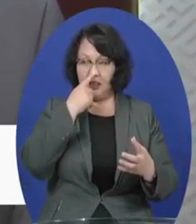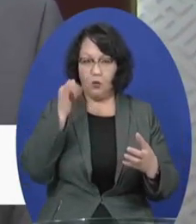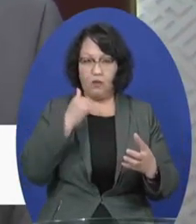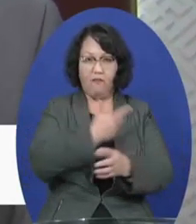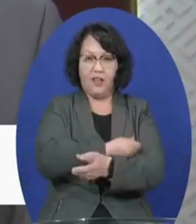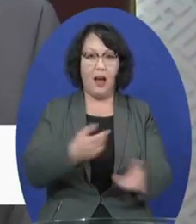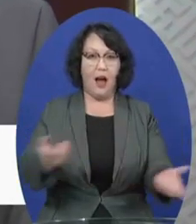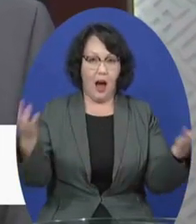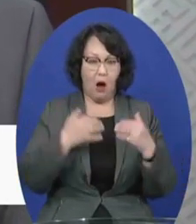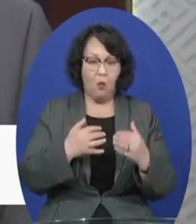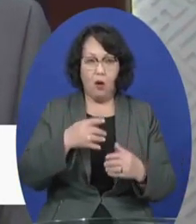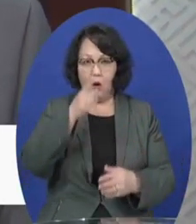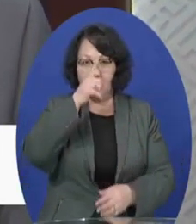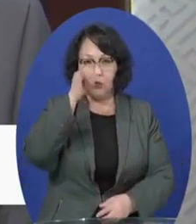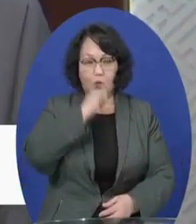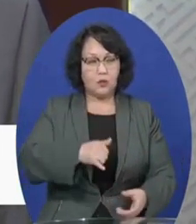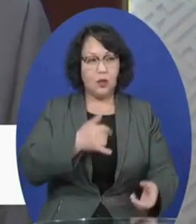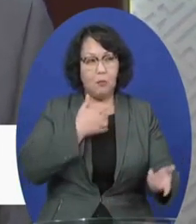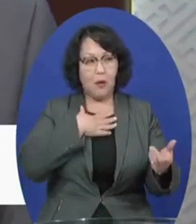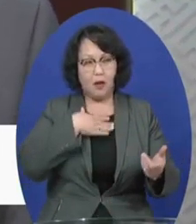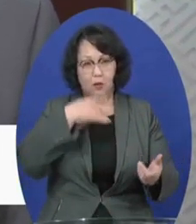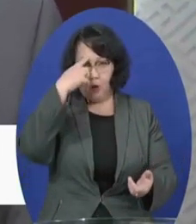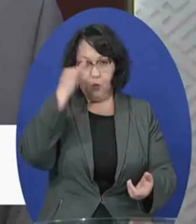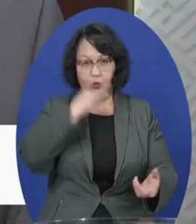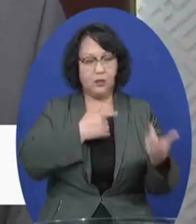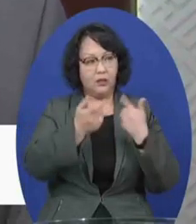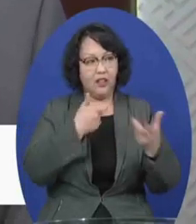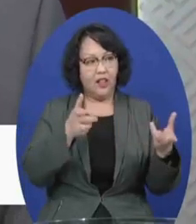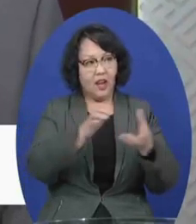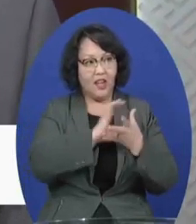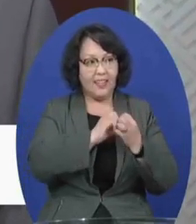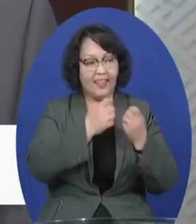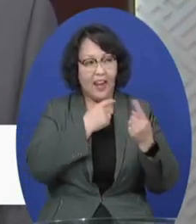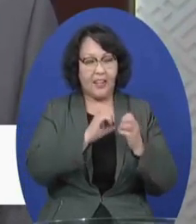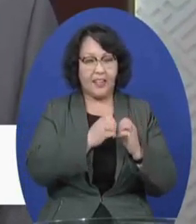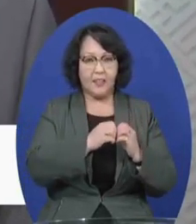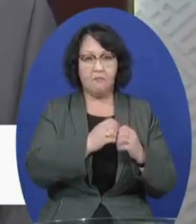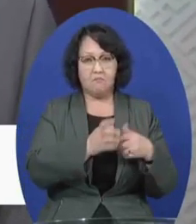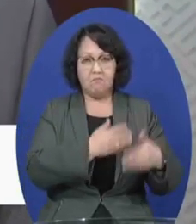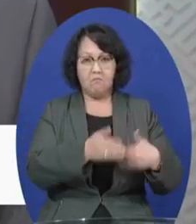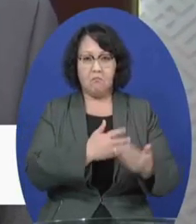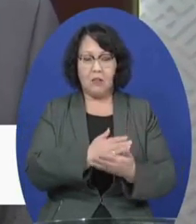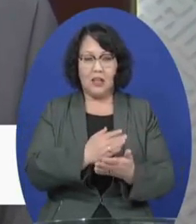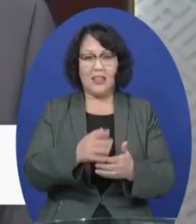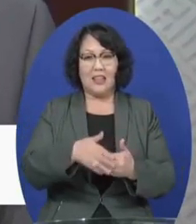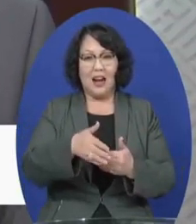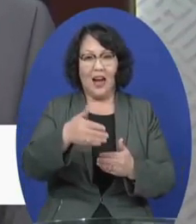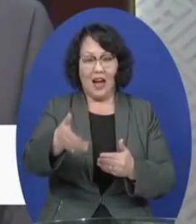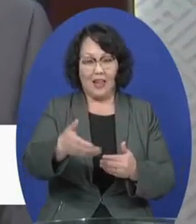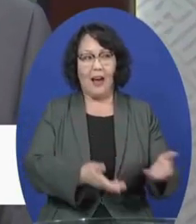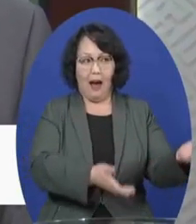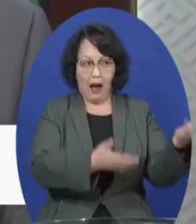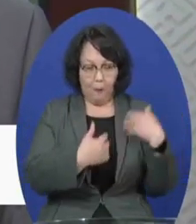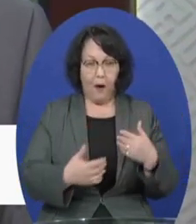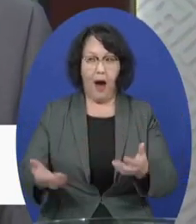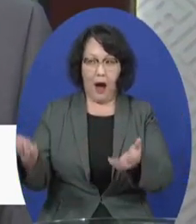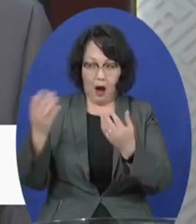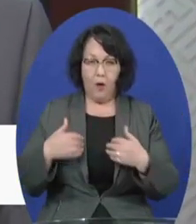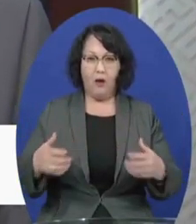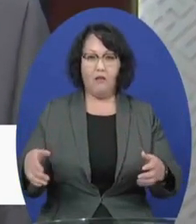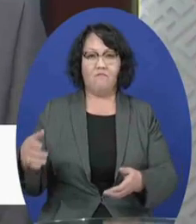улстай манай улс гэрээ хэлцээрийнхаа шатан зөвж байгаа. Одоо тэгээд зөвх дараа дараагийн ээлжинд ингээд тээвэрлэлтэй ажлууд